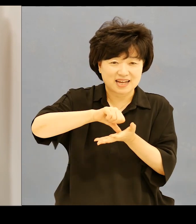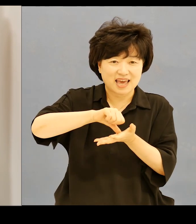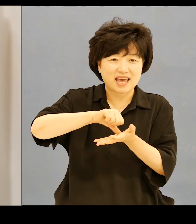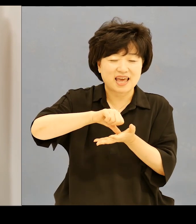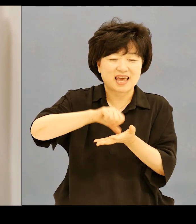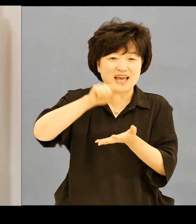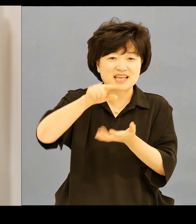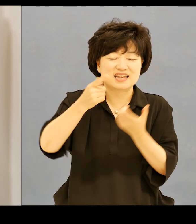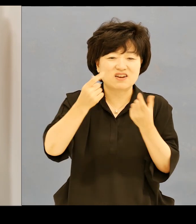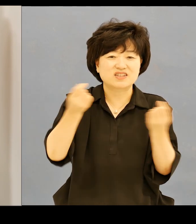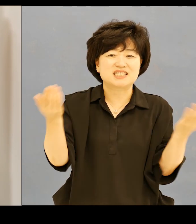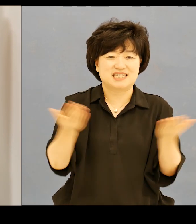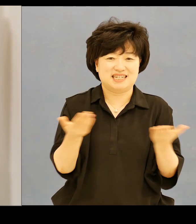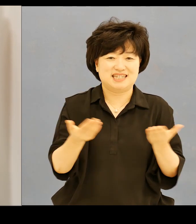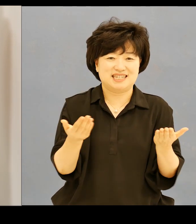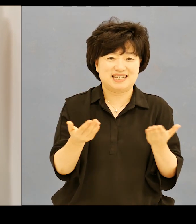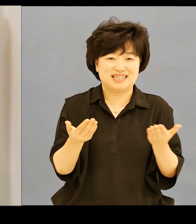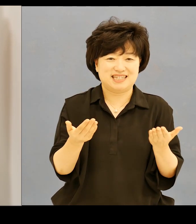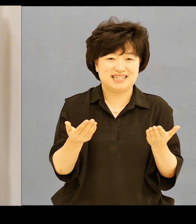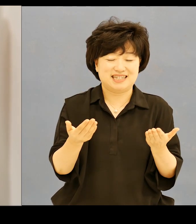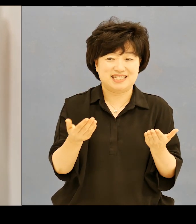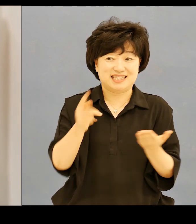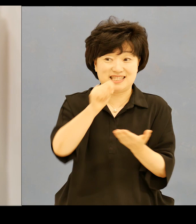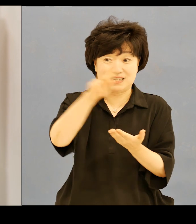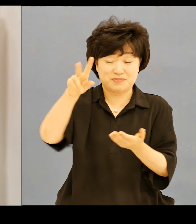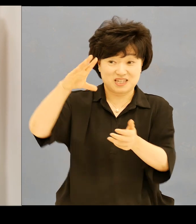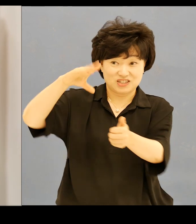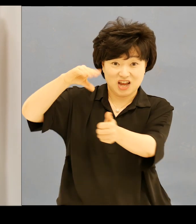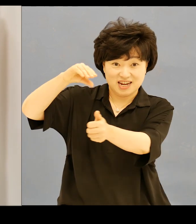한 걸 봤는데 아빠께서 그